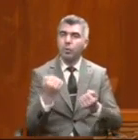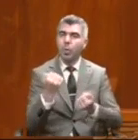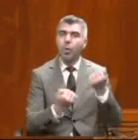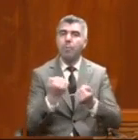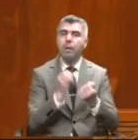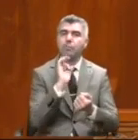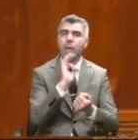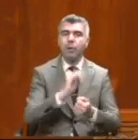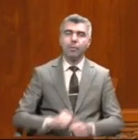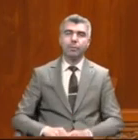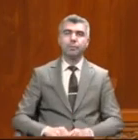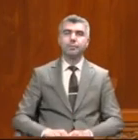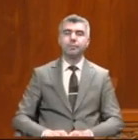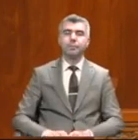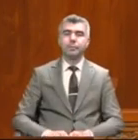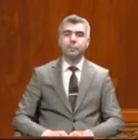المستوى